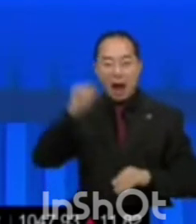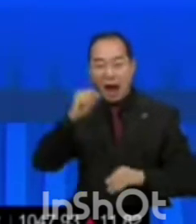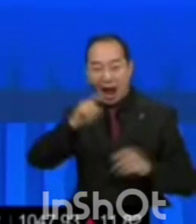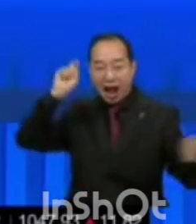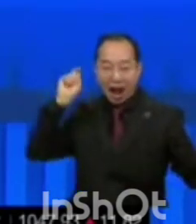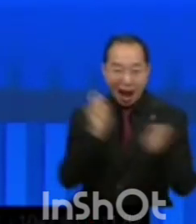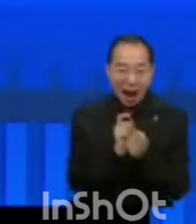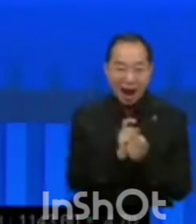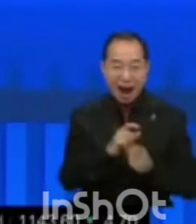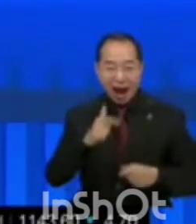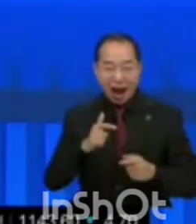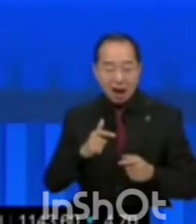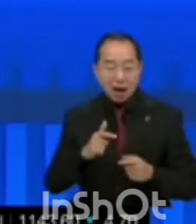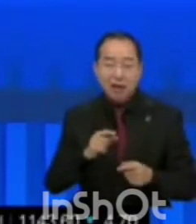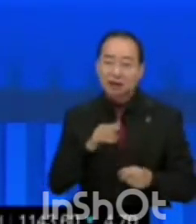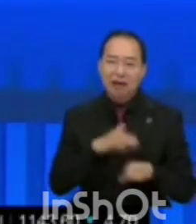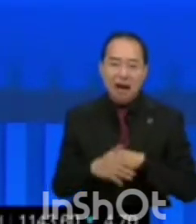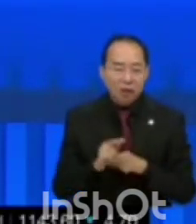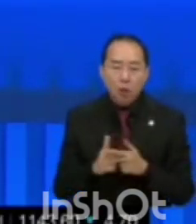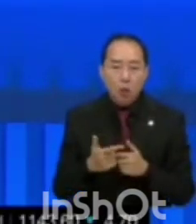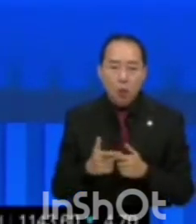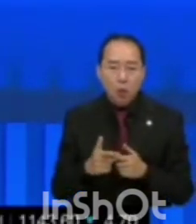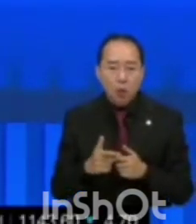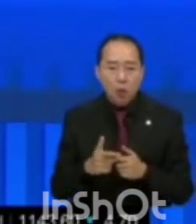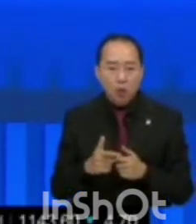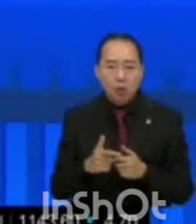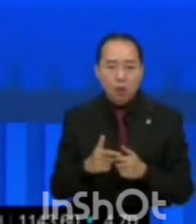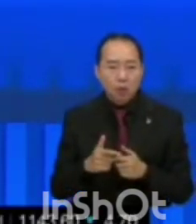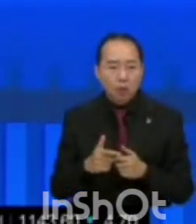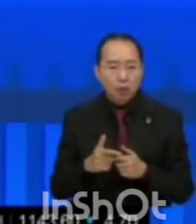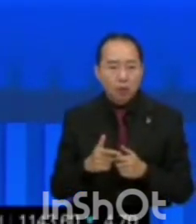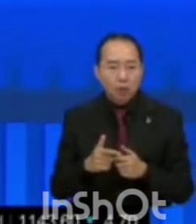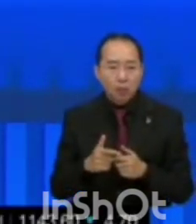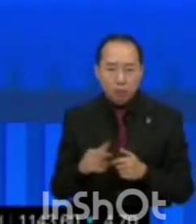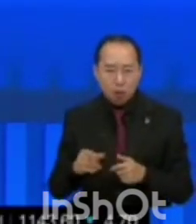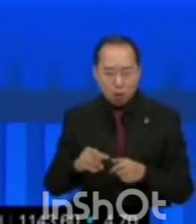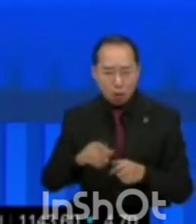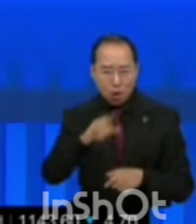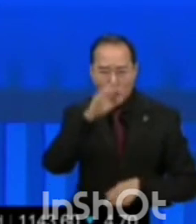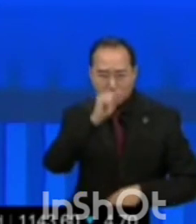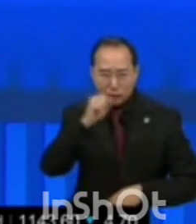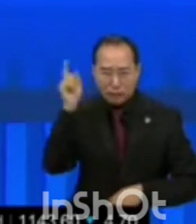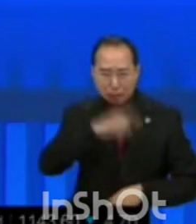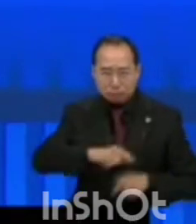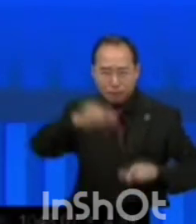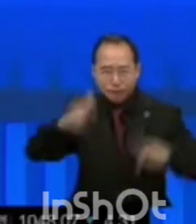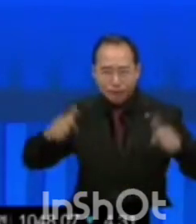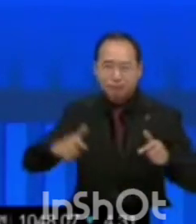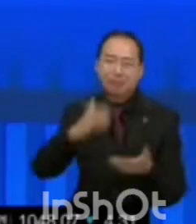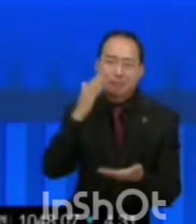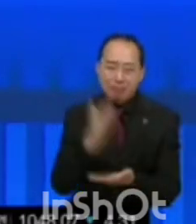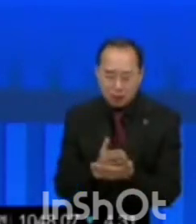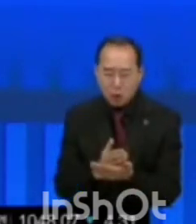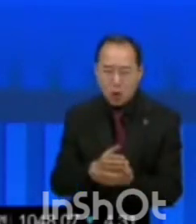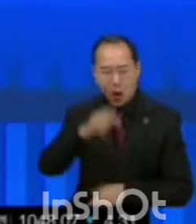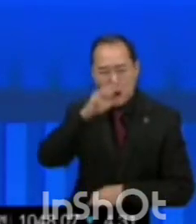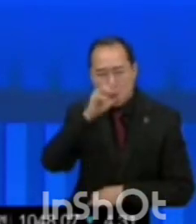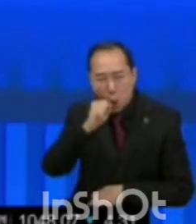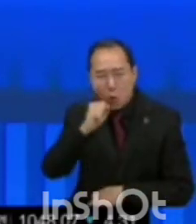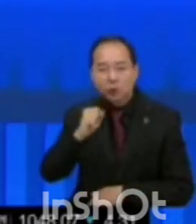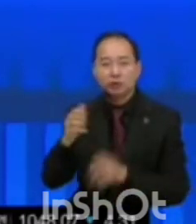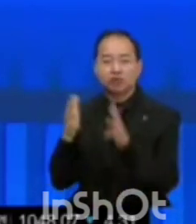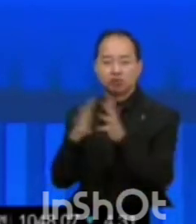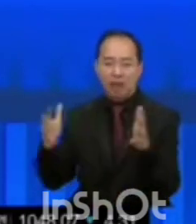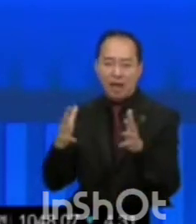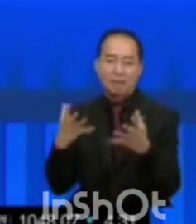초장기로 고품질의 역세권에 저렴하게 살 수 있는 공공임대 또는 토지임대부 주택 분양을 많이 해야 된다 이